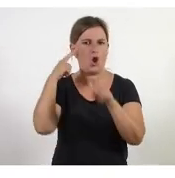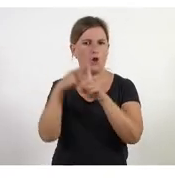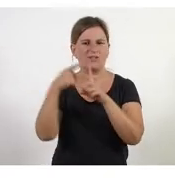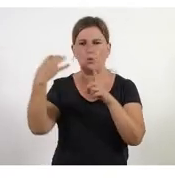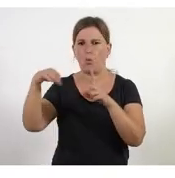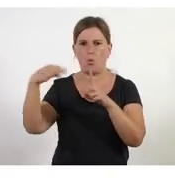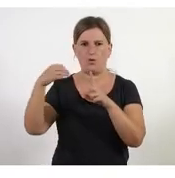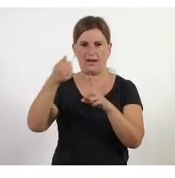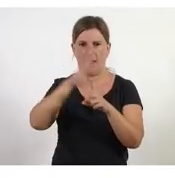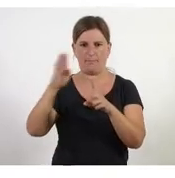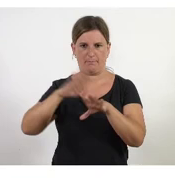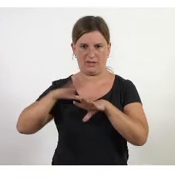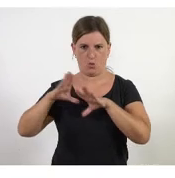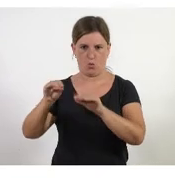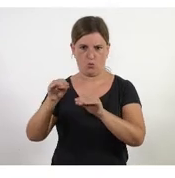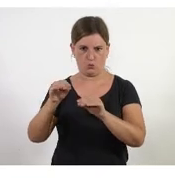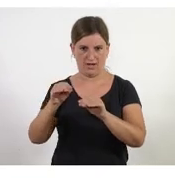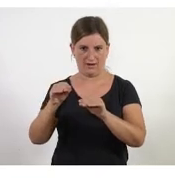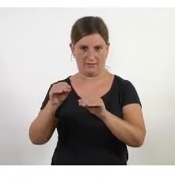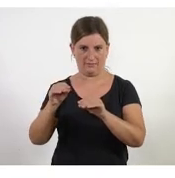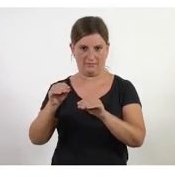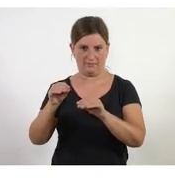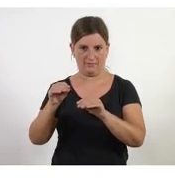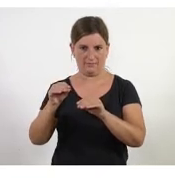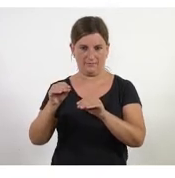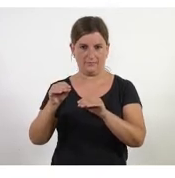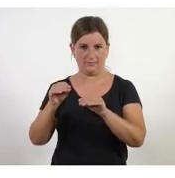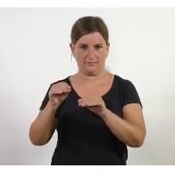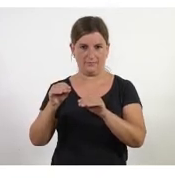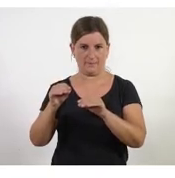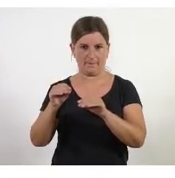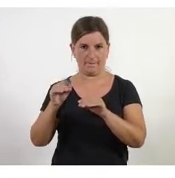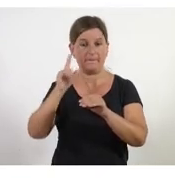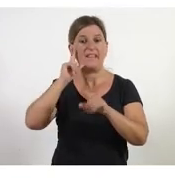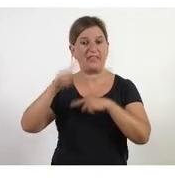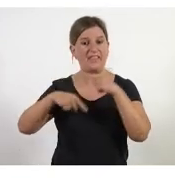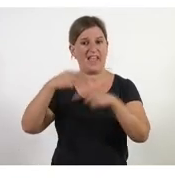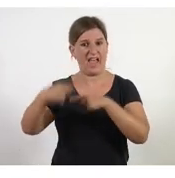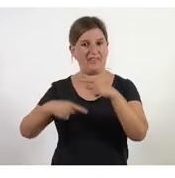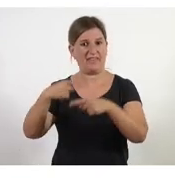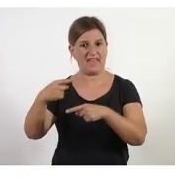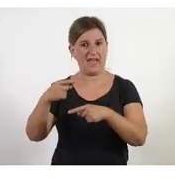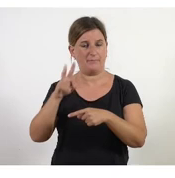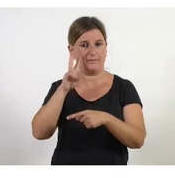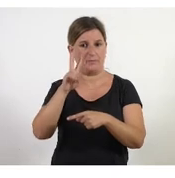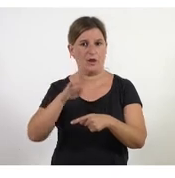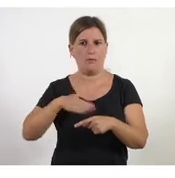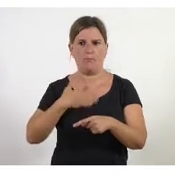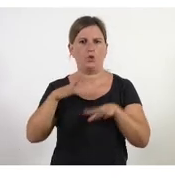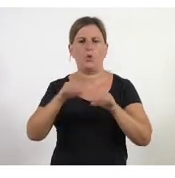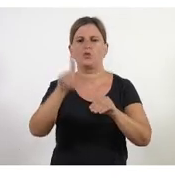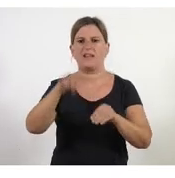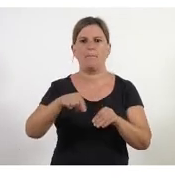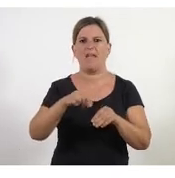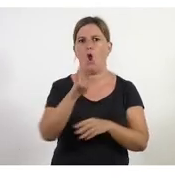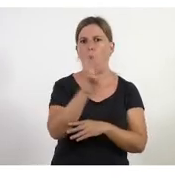que fem servir. En el dia a dia veurem que podem estar fent servir les altres, el Word, el